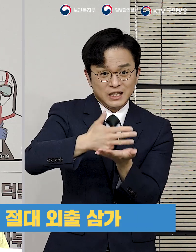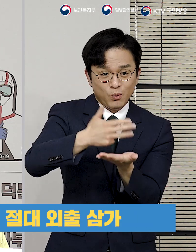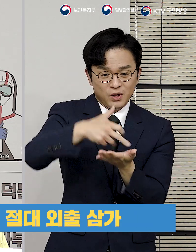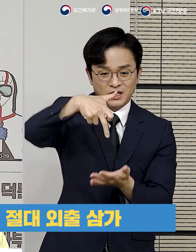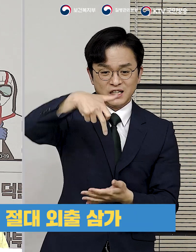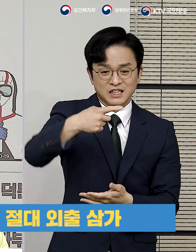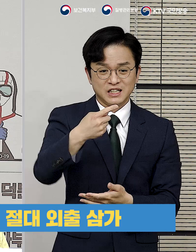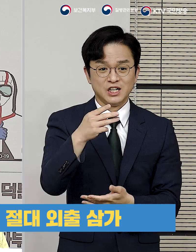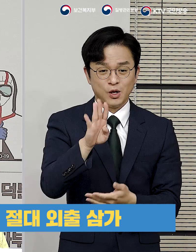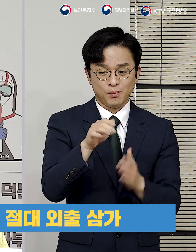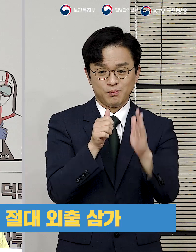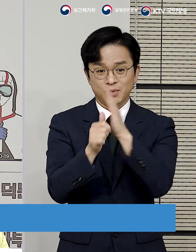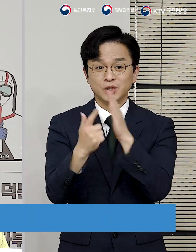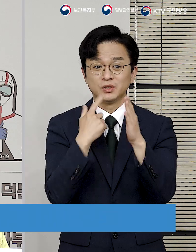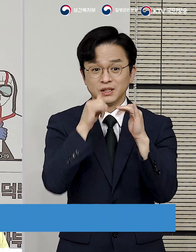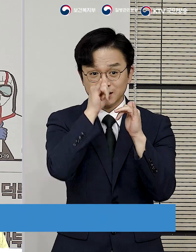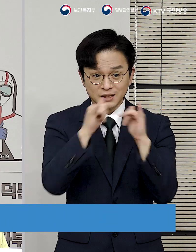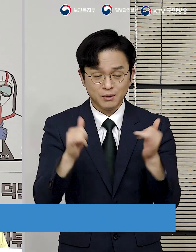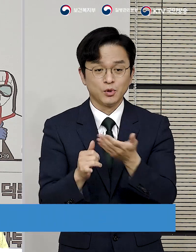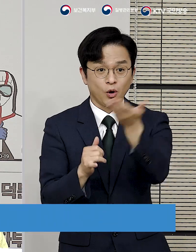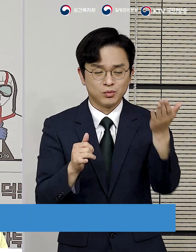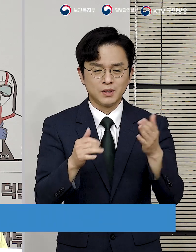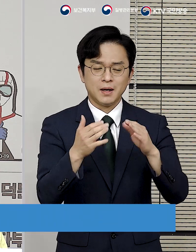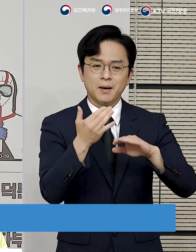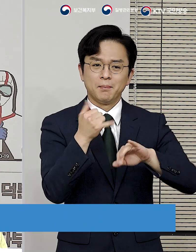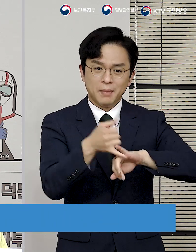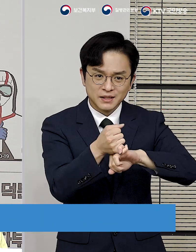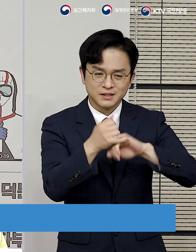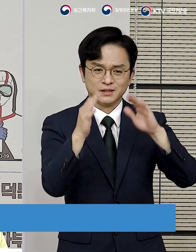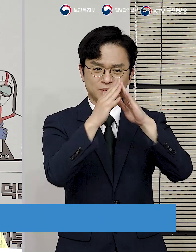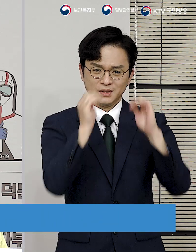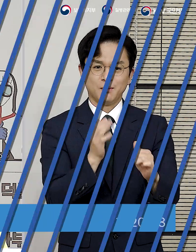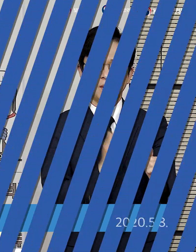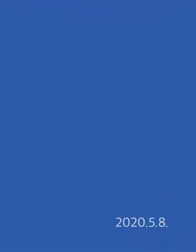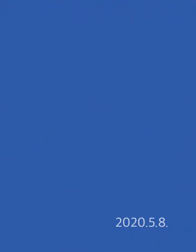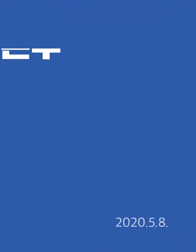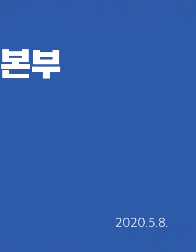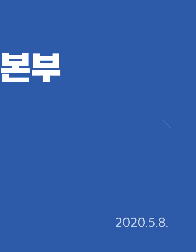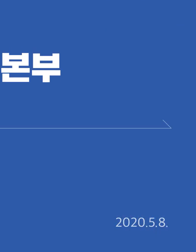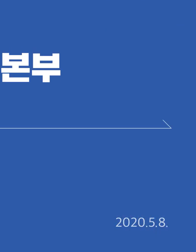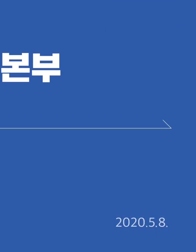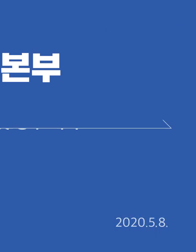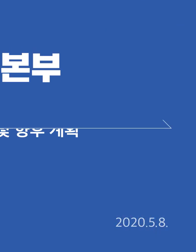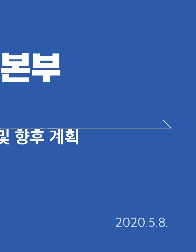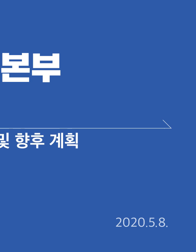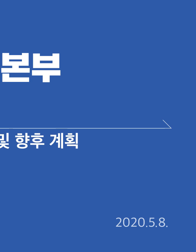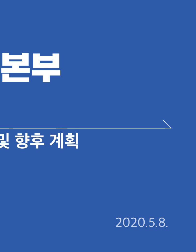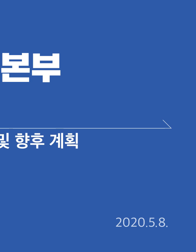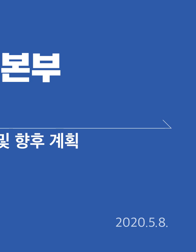절대로 외출하지 마시고 집에 머물며 증상을 관찰해 주시기 바랍니다.